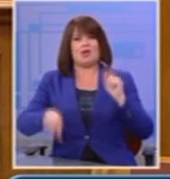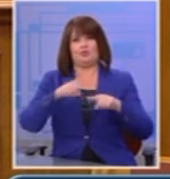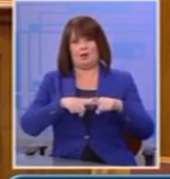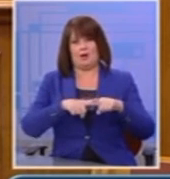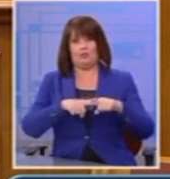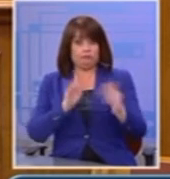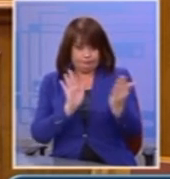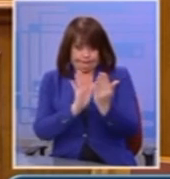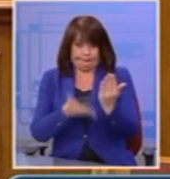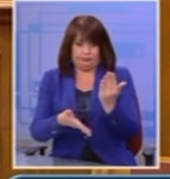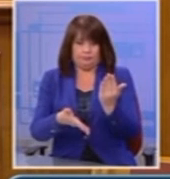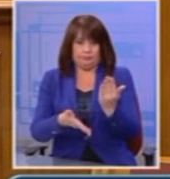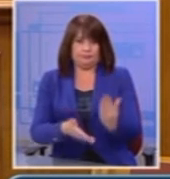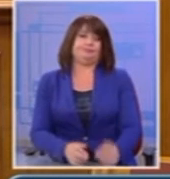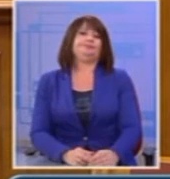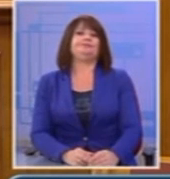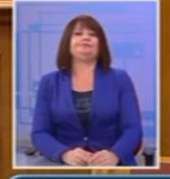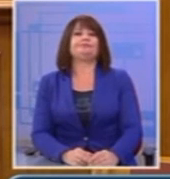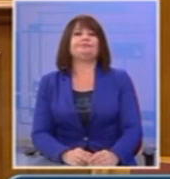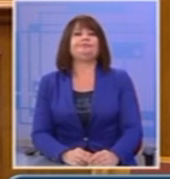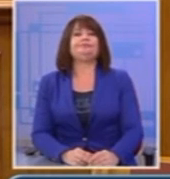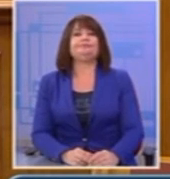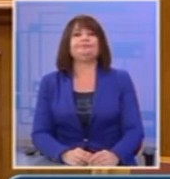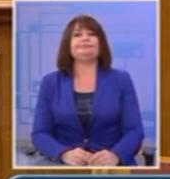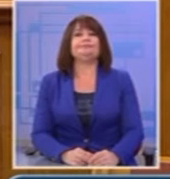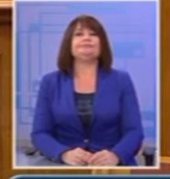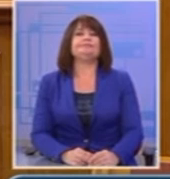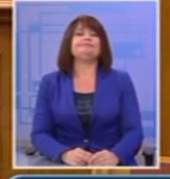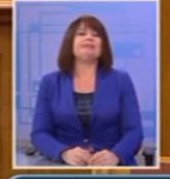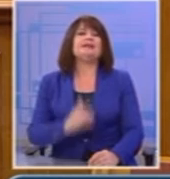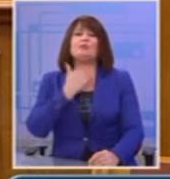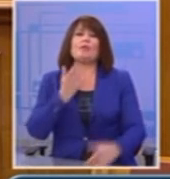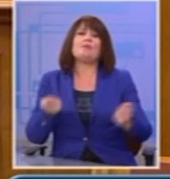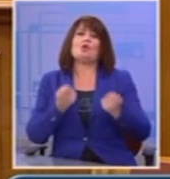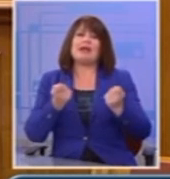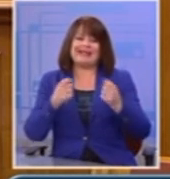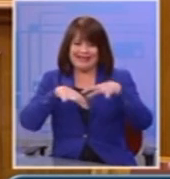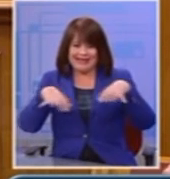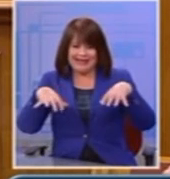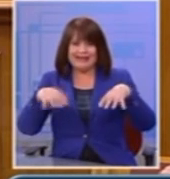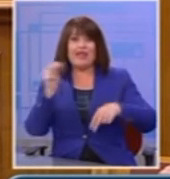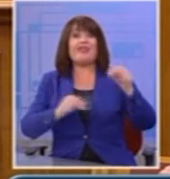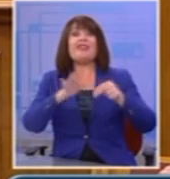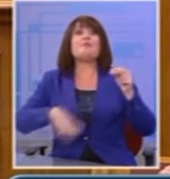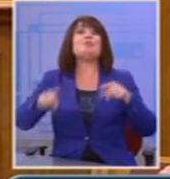λαού. Το παραπλανητικό, σουρεαλιστικό, διχαστικό